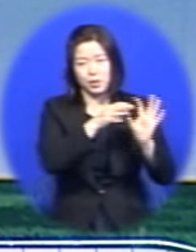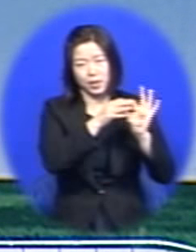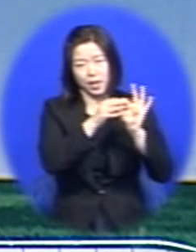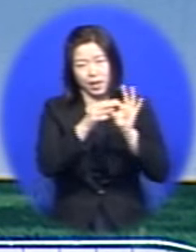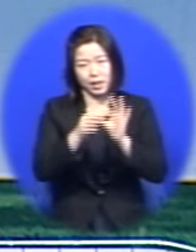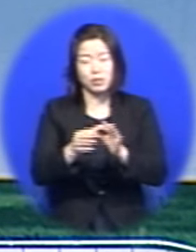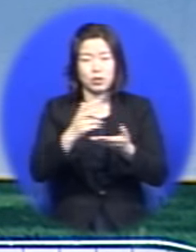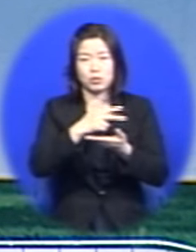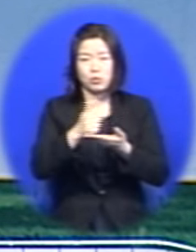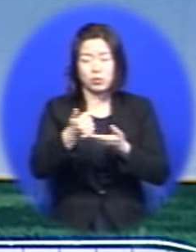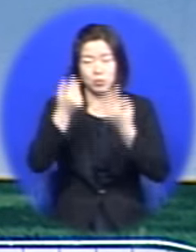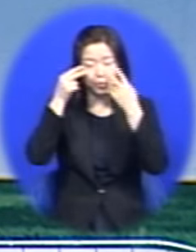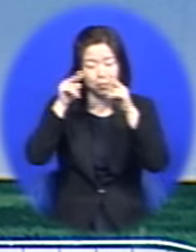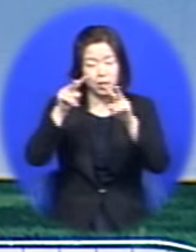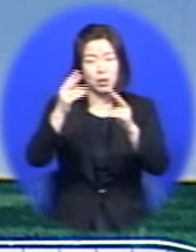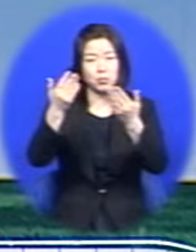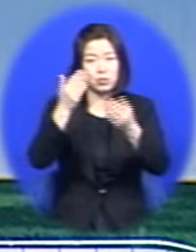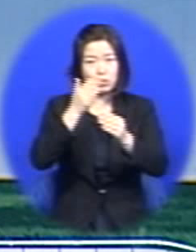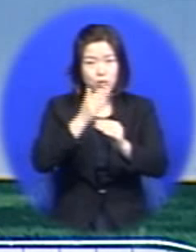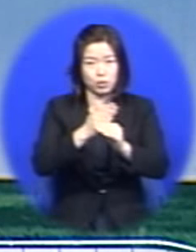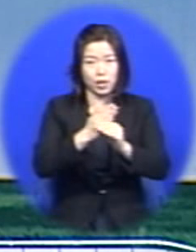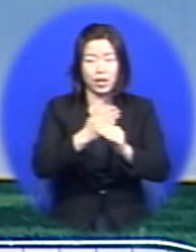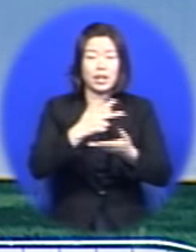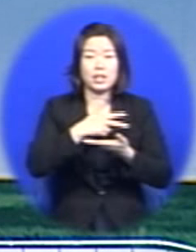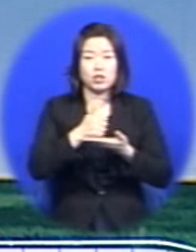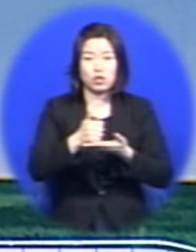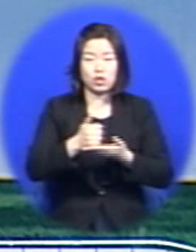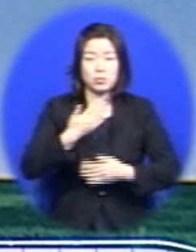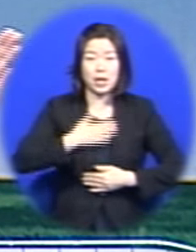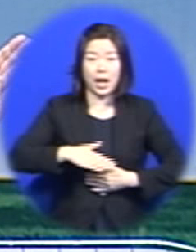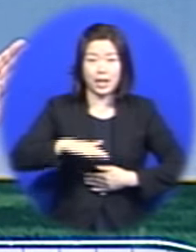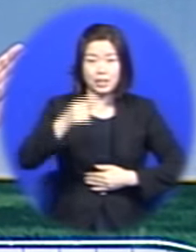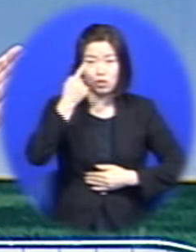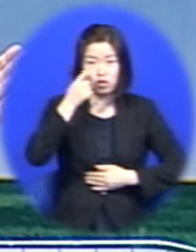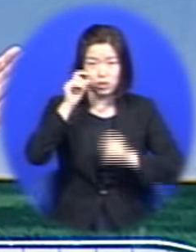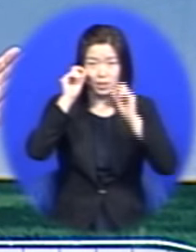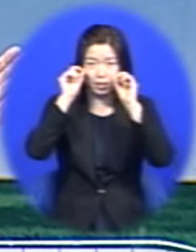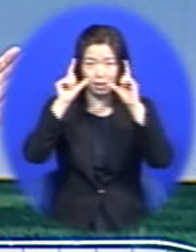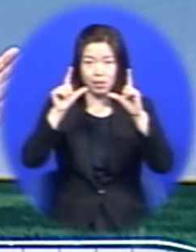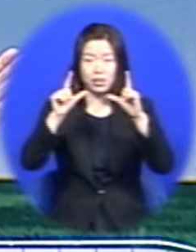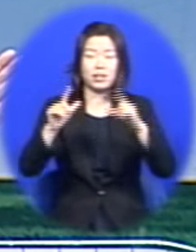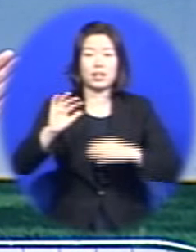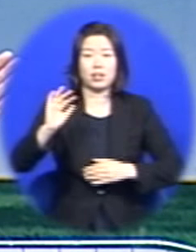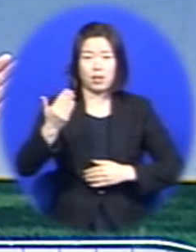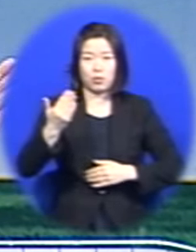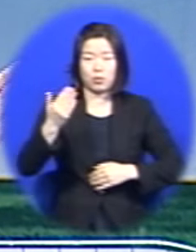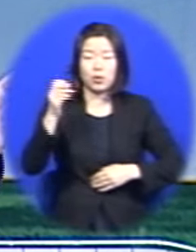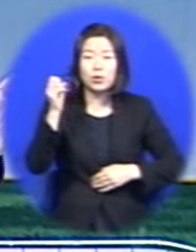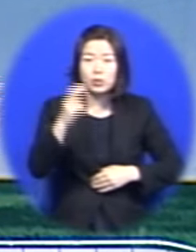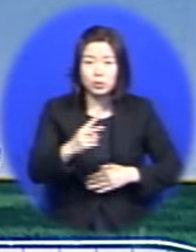주님을 바라보는 중에 주님을 아는 눈이 이렇게 뜨이게 되면서